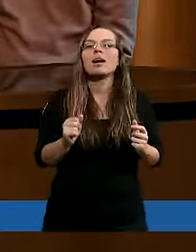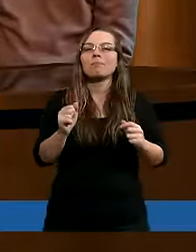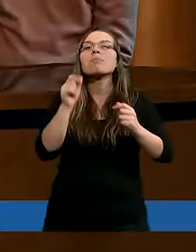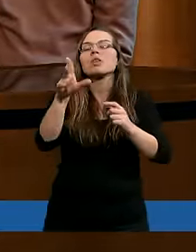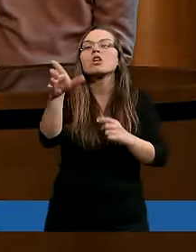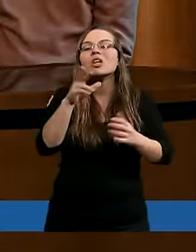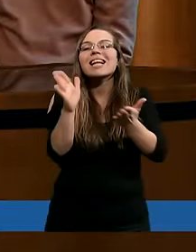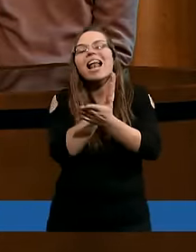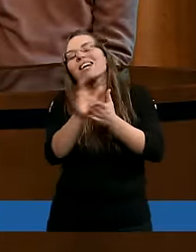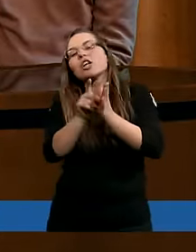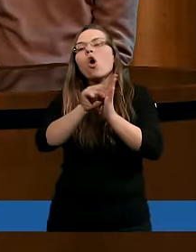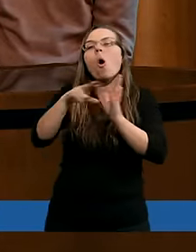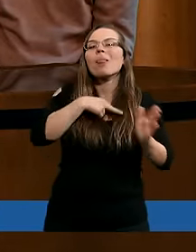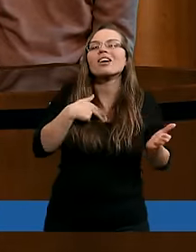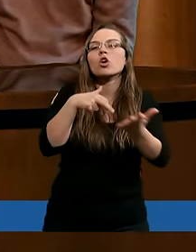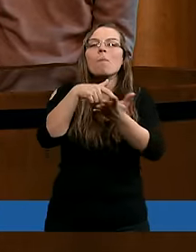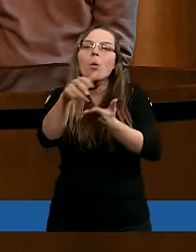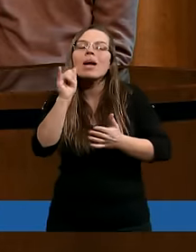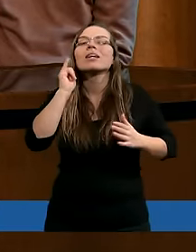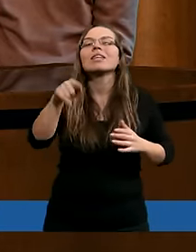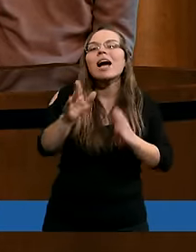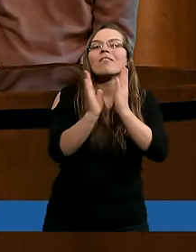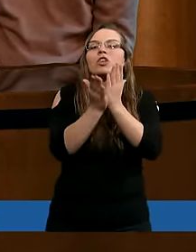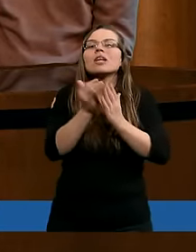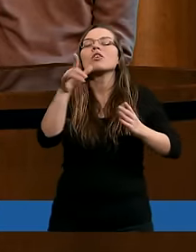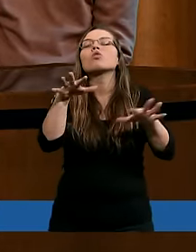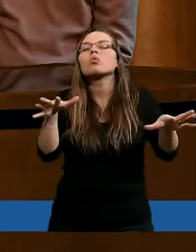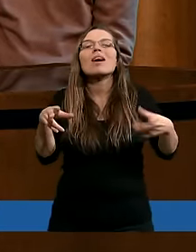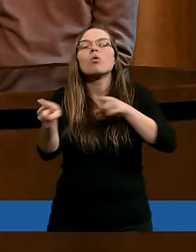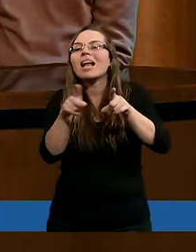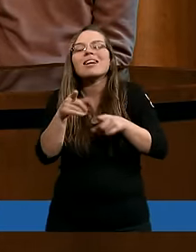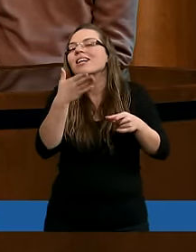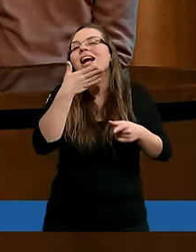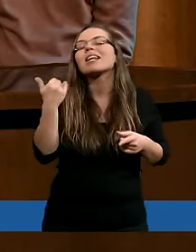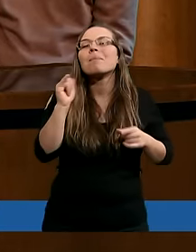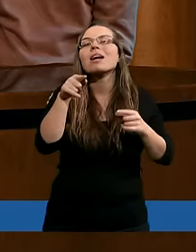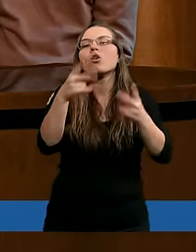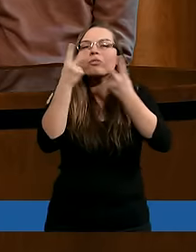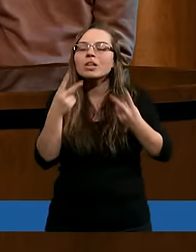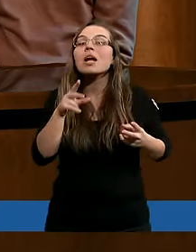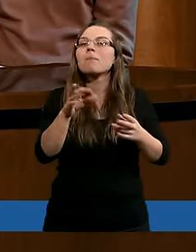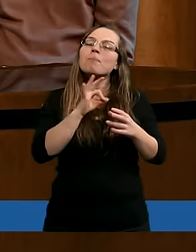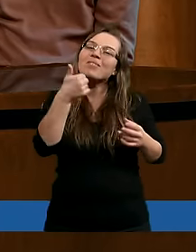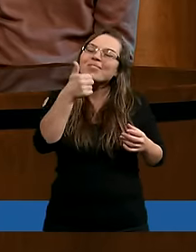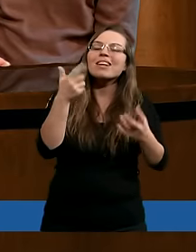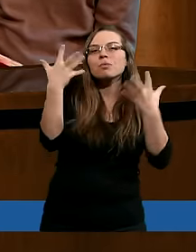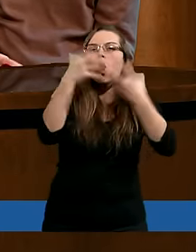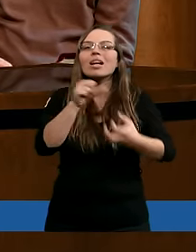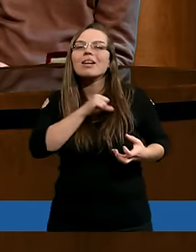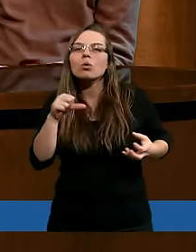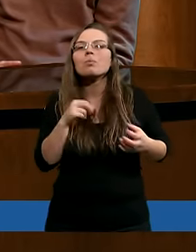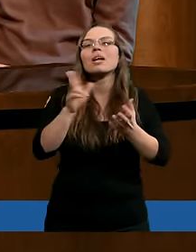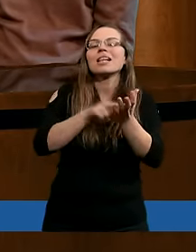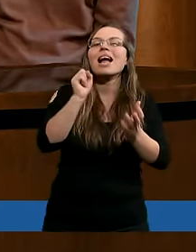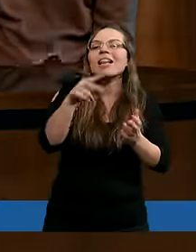zależało od naszego podejścia i co, w tym momencie księga nie ma takiego dużego znaczenia, tak? W tym momencie, jeżeli skoncentrujemy się jakby tak